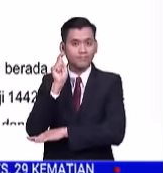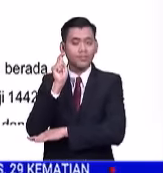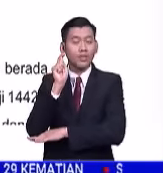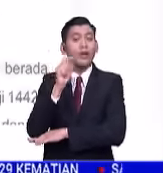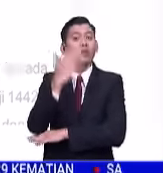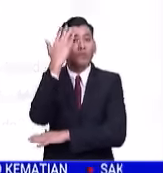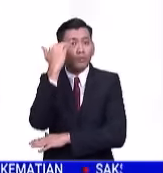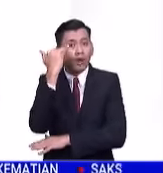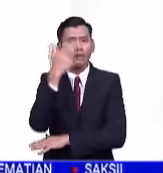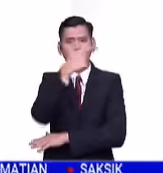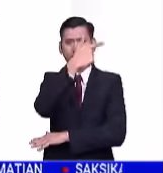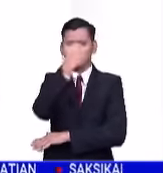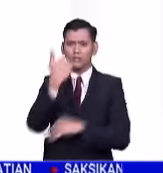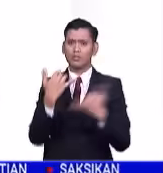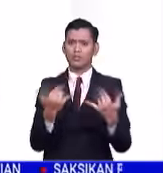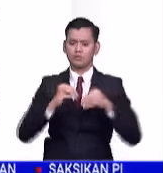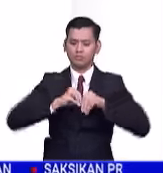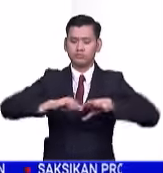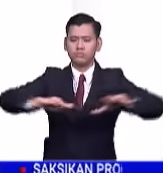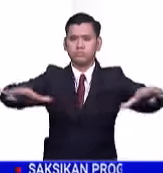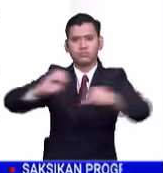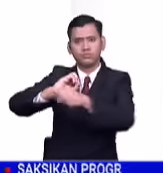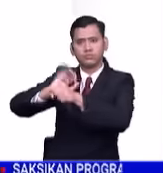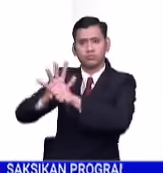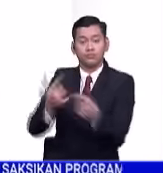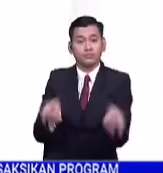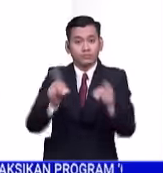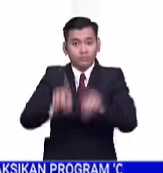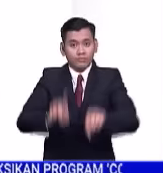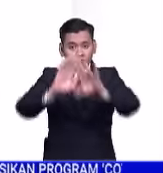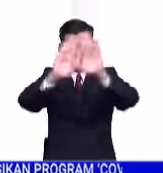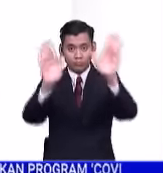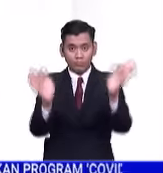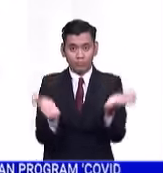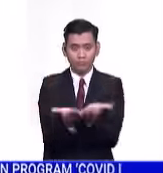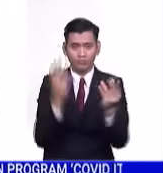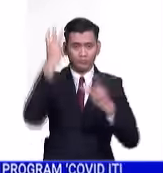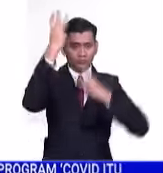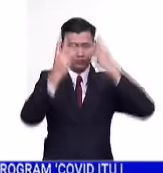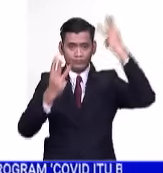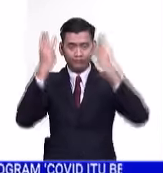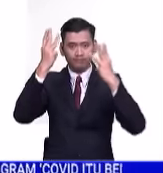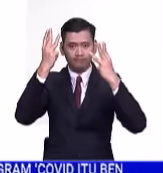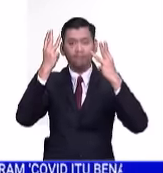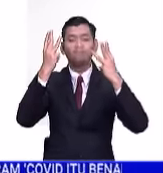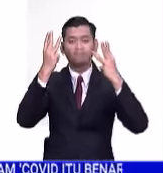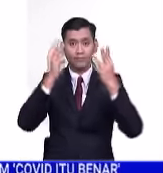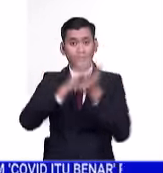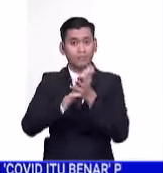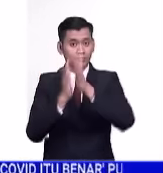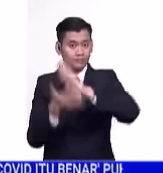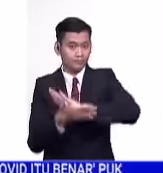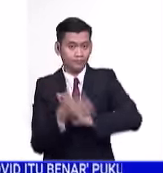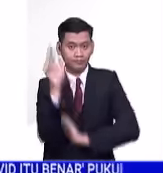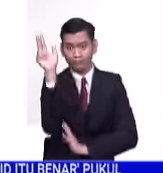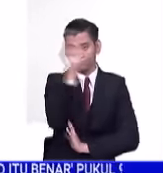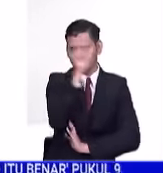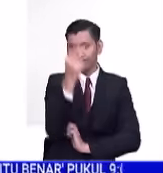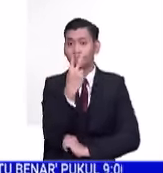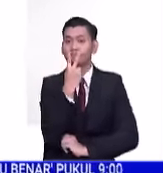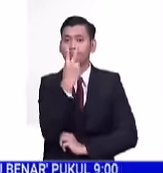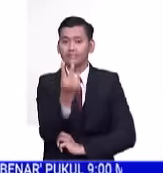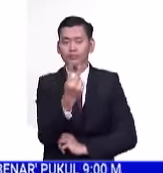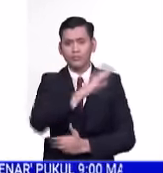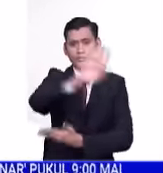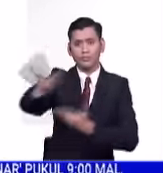ia disebabkan situasi semasa pandemik COVID-19 yang membimbangkan di seluruh dunia. Justru kerajaan akan